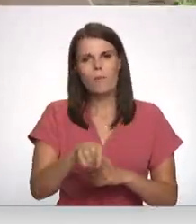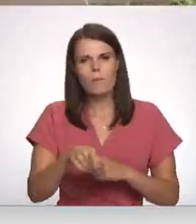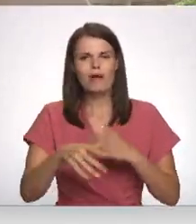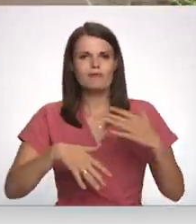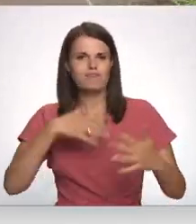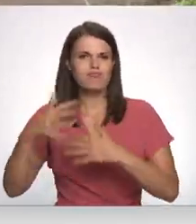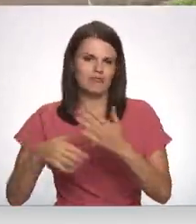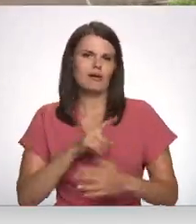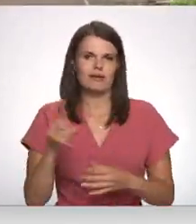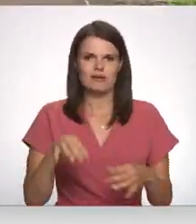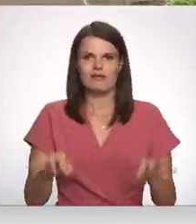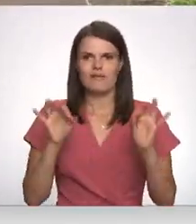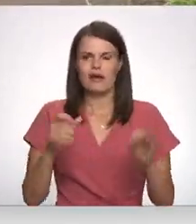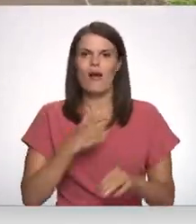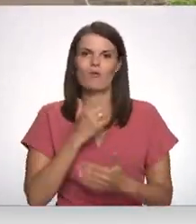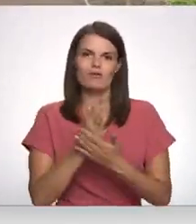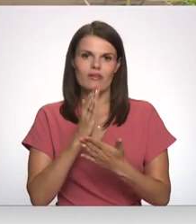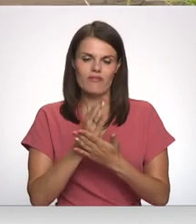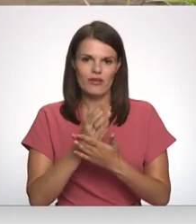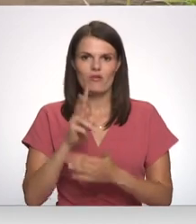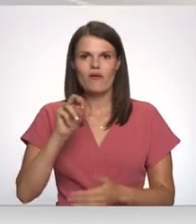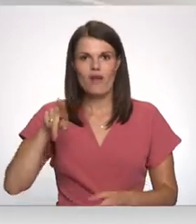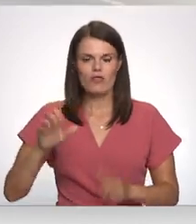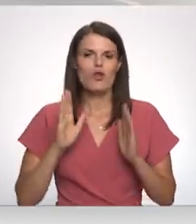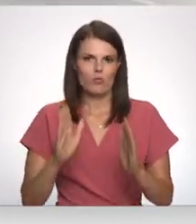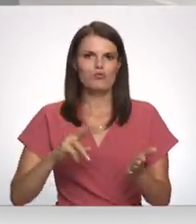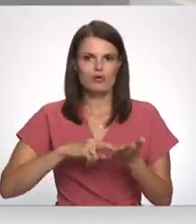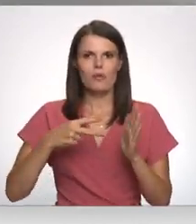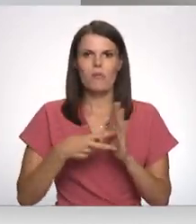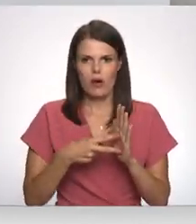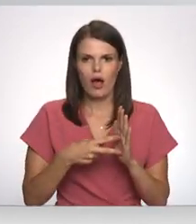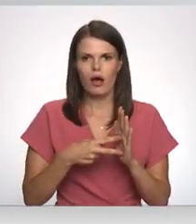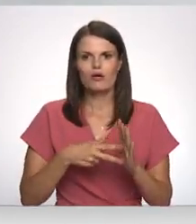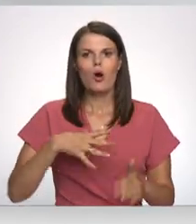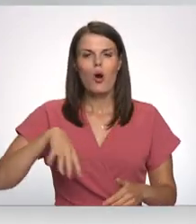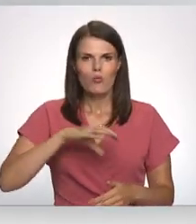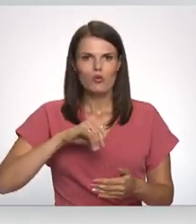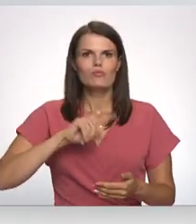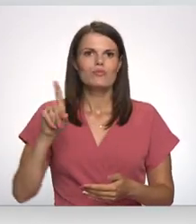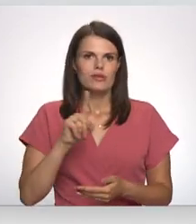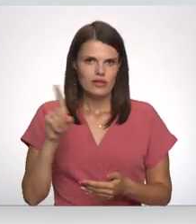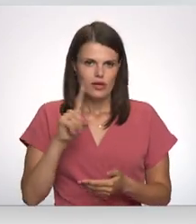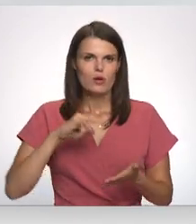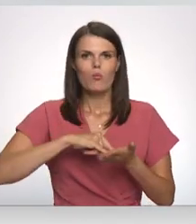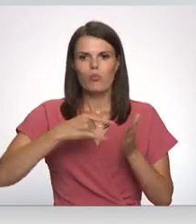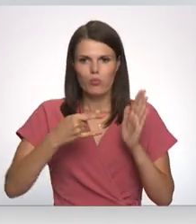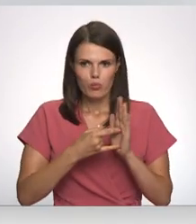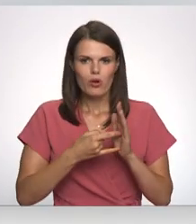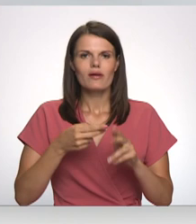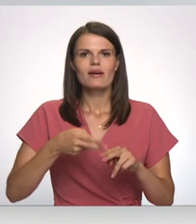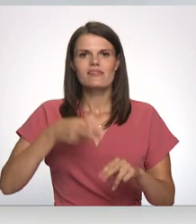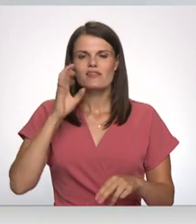tomēr būtu svarīga. Augusta vidū Ventā tāda arī plānota. Mums ir iesaistīts projektam arī